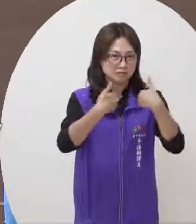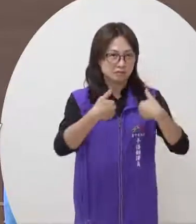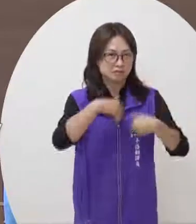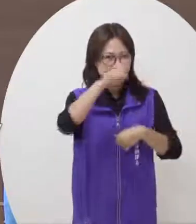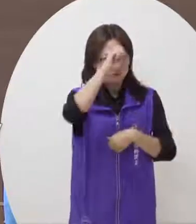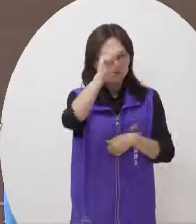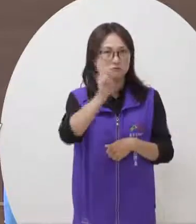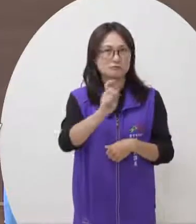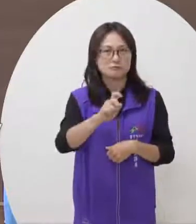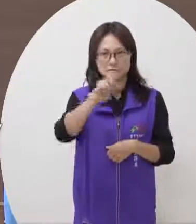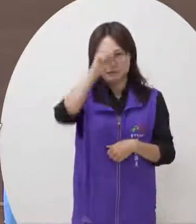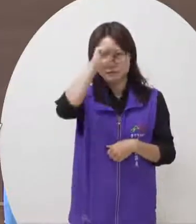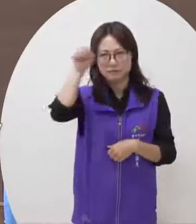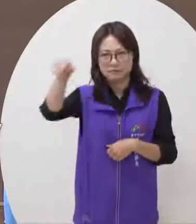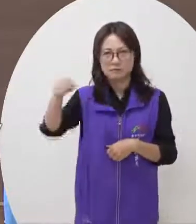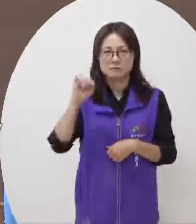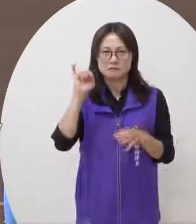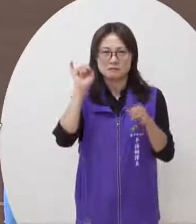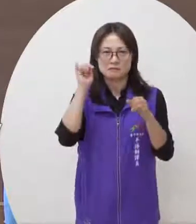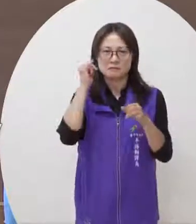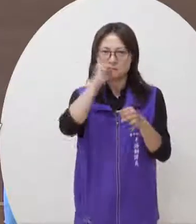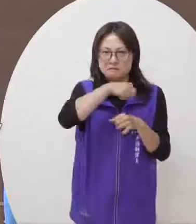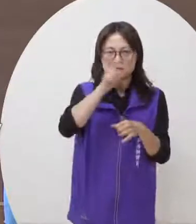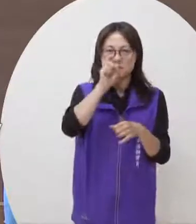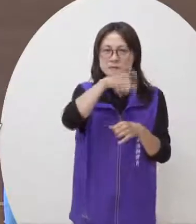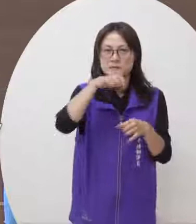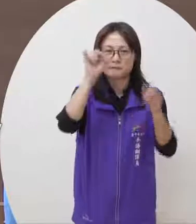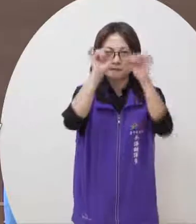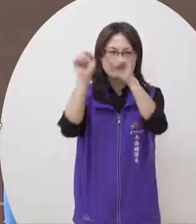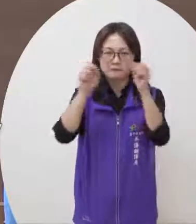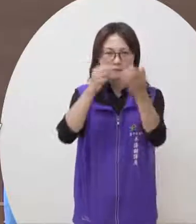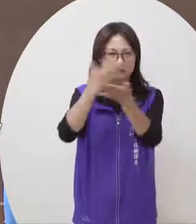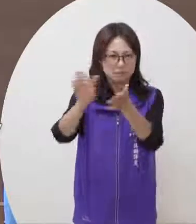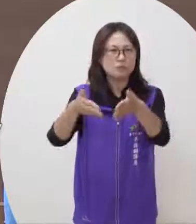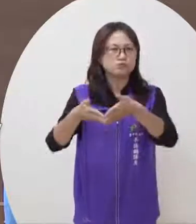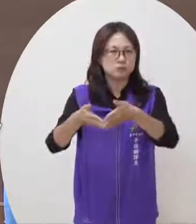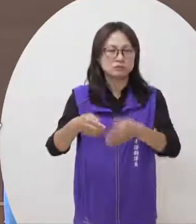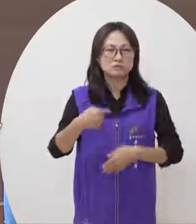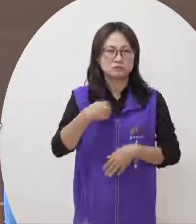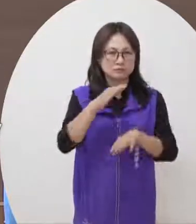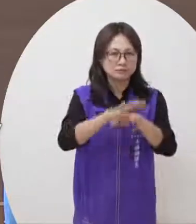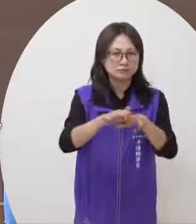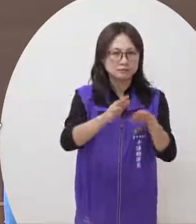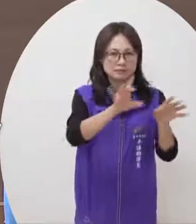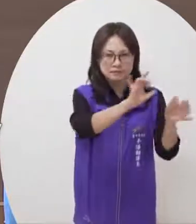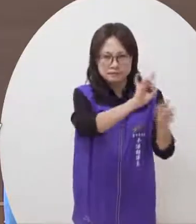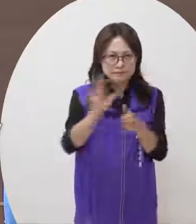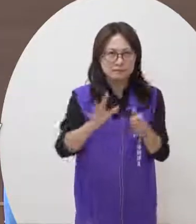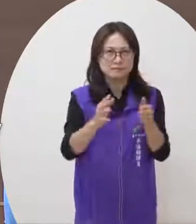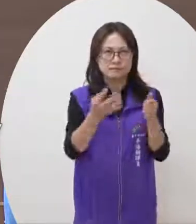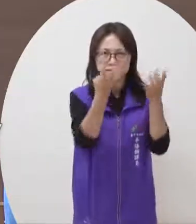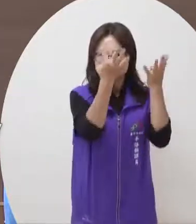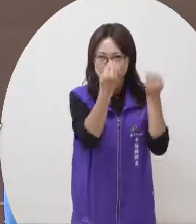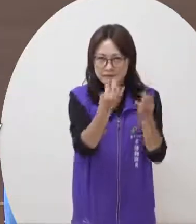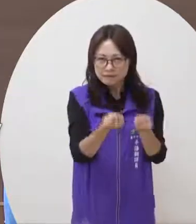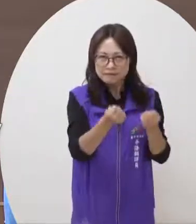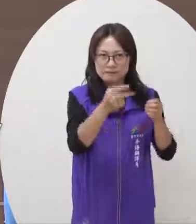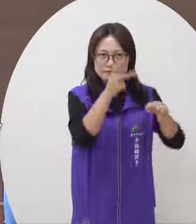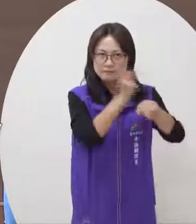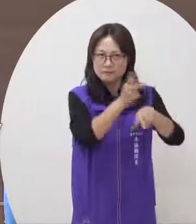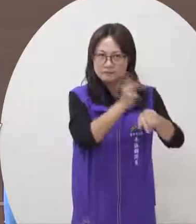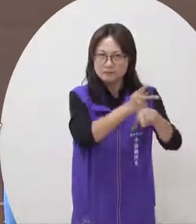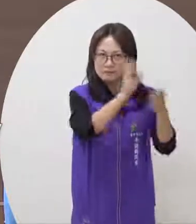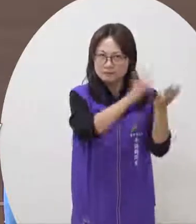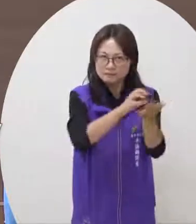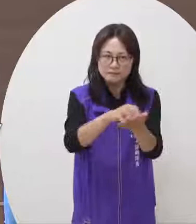力的去解决，所以我们都会透过科学数字的方法追踪空屋，改善空屋哈。那跟大家报告，所以每